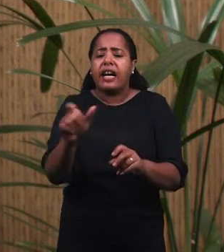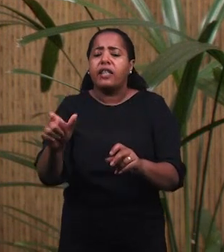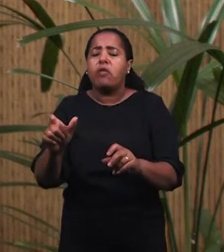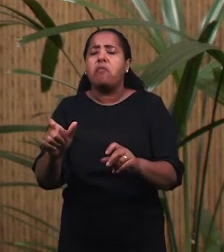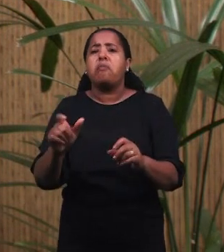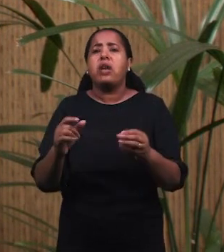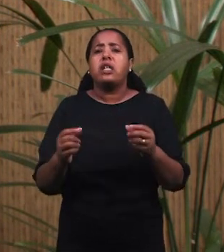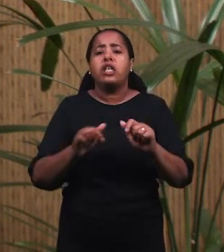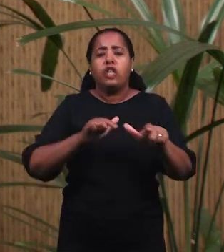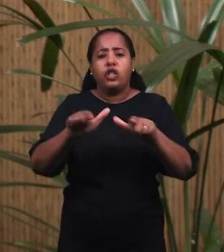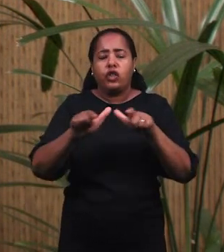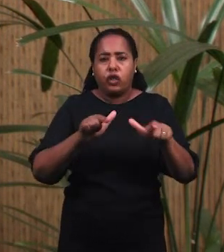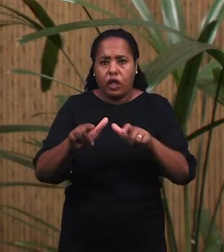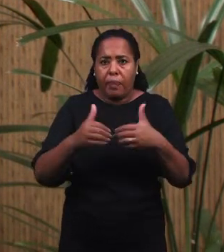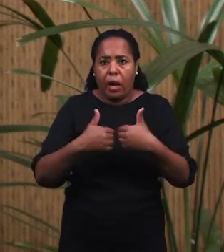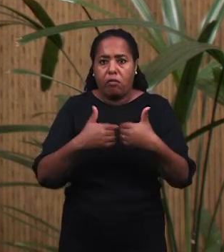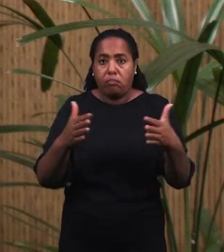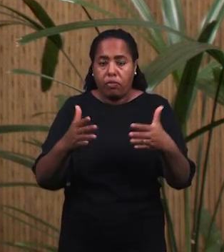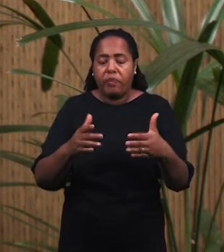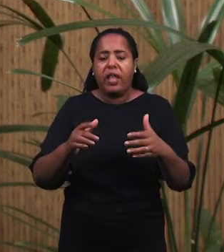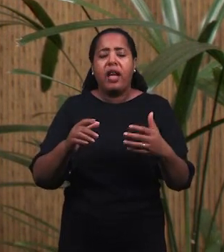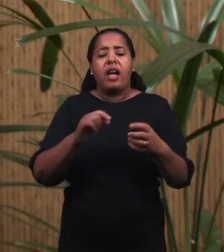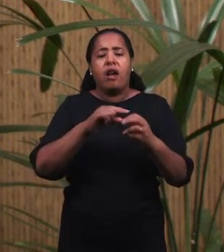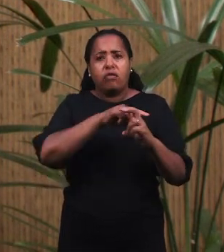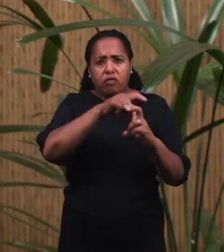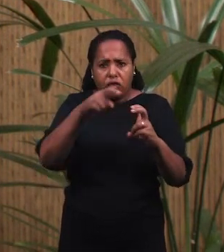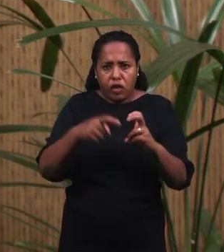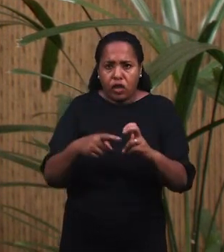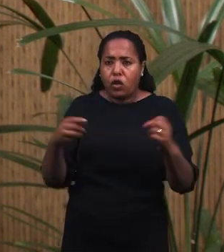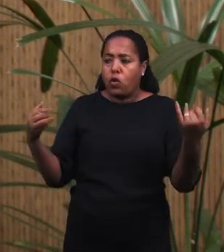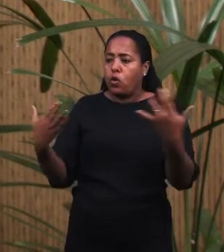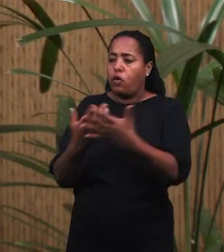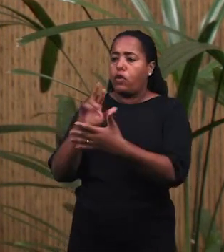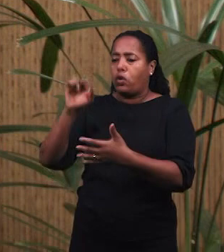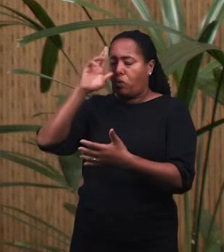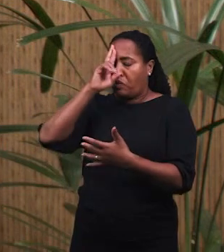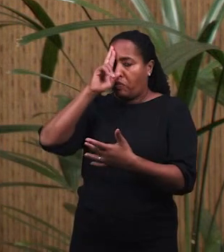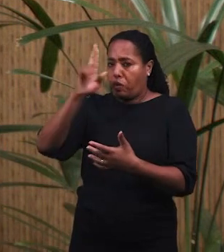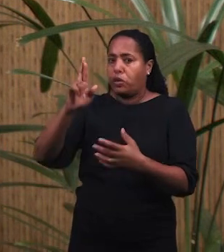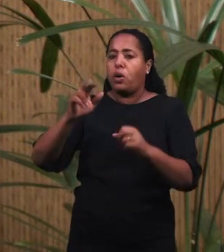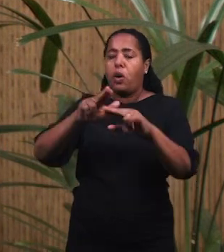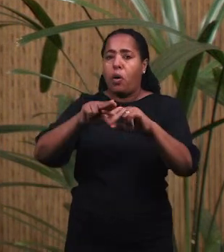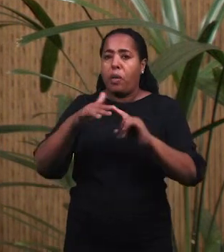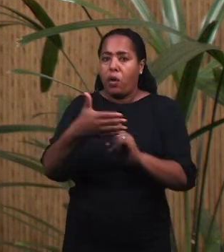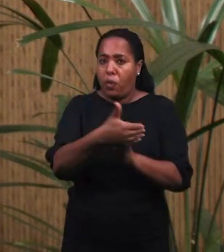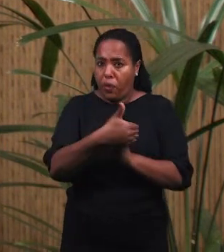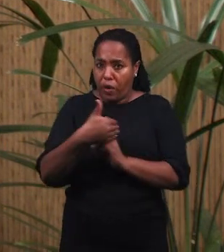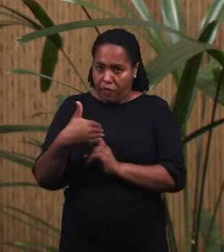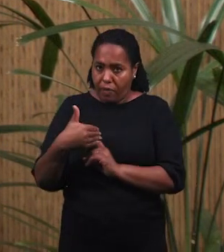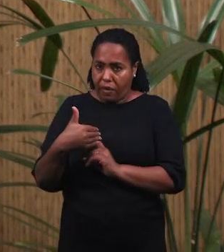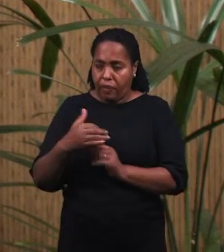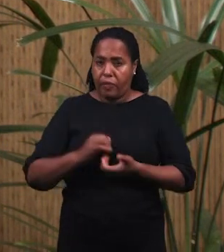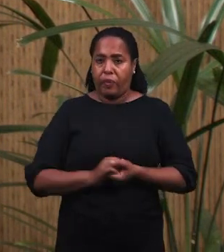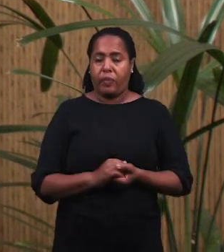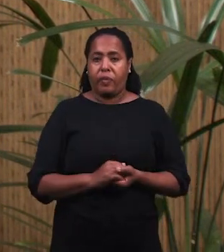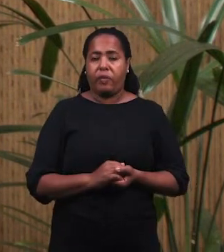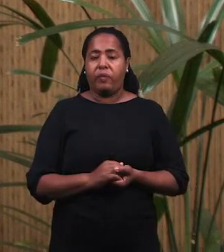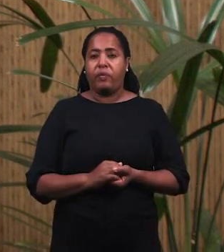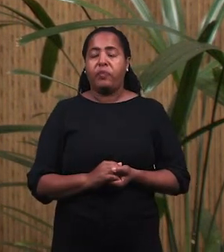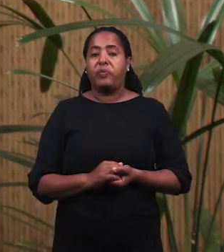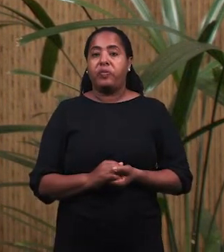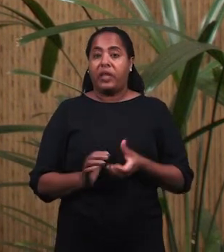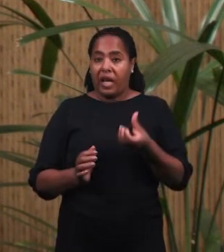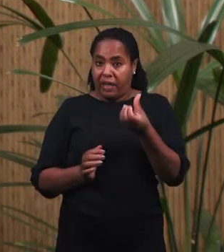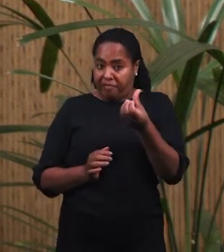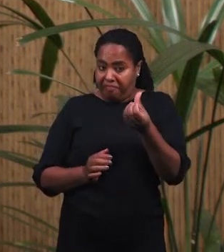семьи благословение, работы для каждого. И эта семья прославит Господа